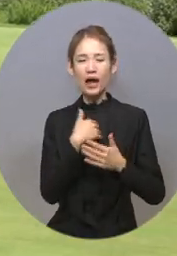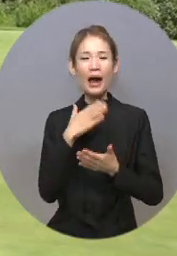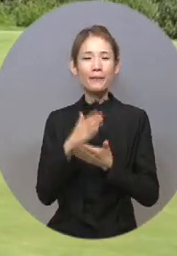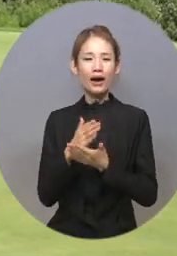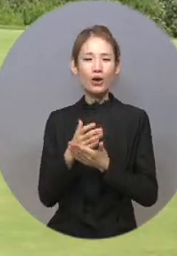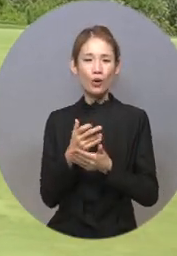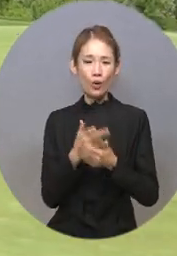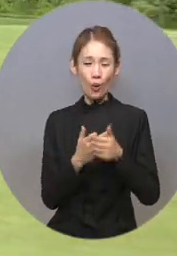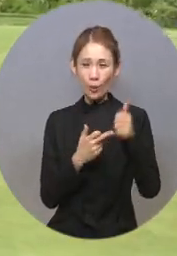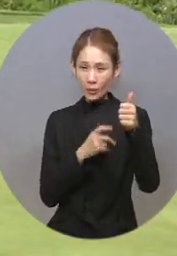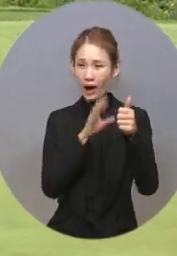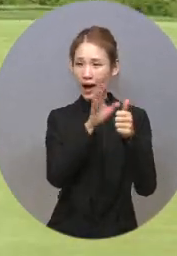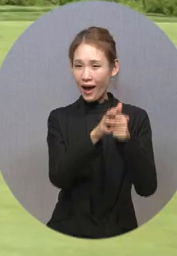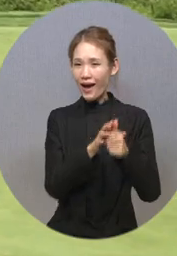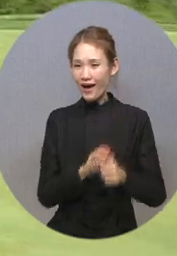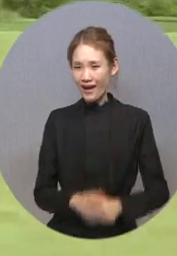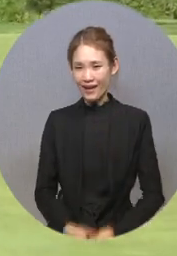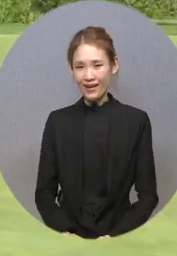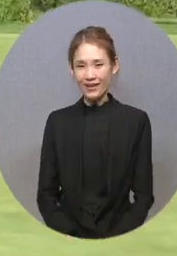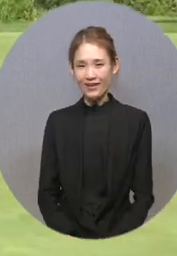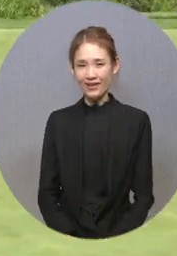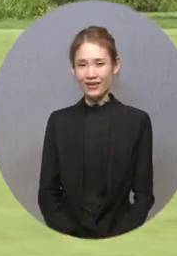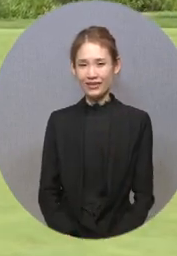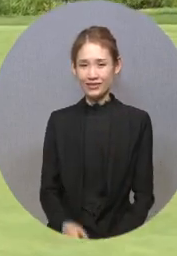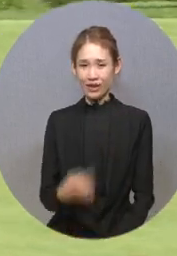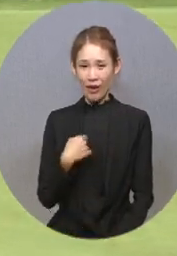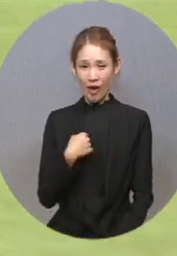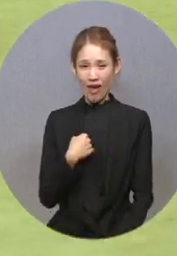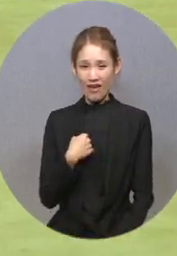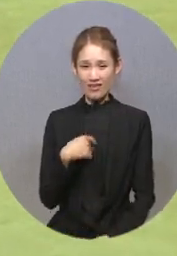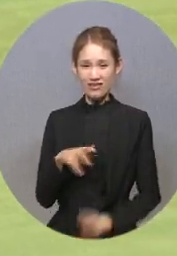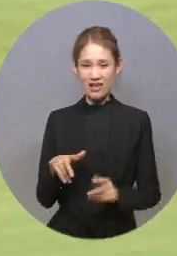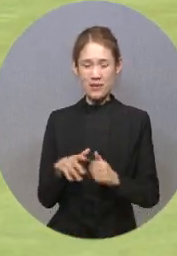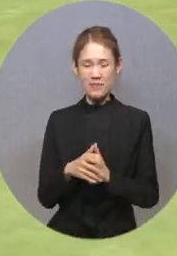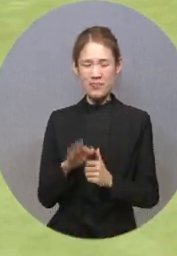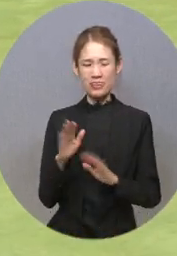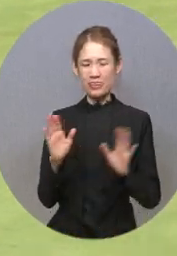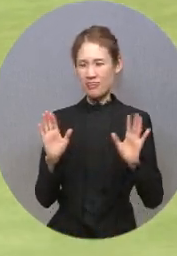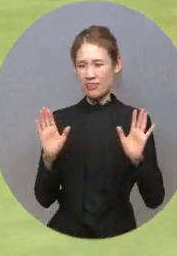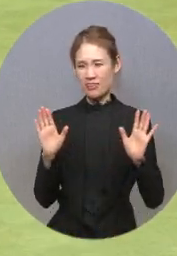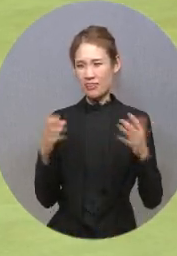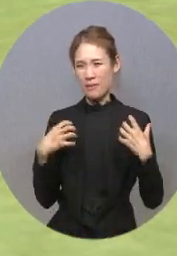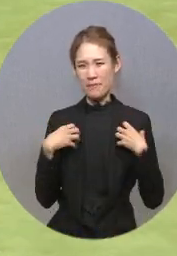해. 오빠가 해. 저요. 저 지금 파하기도 버거워요.